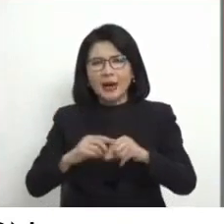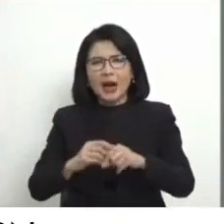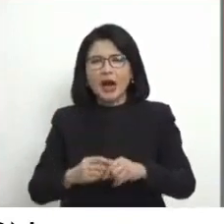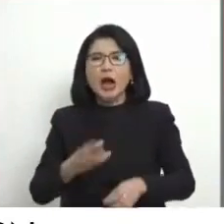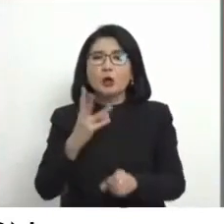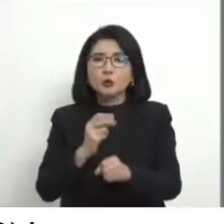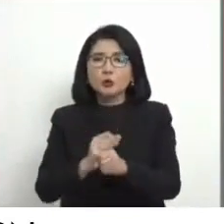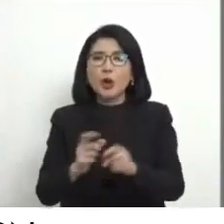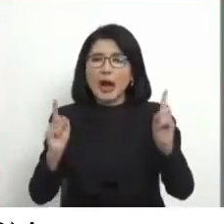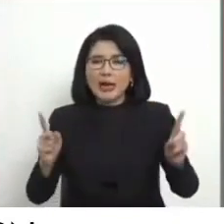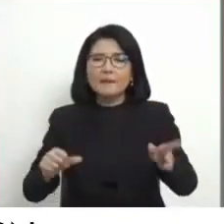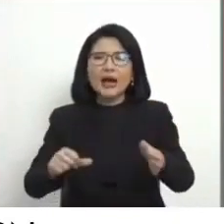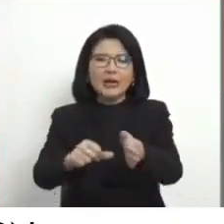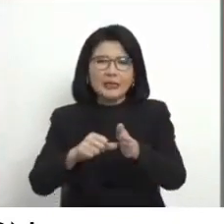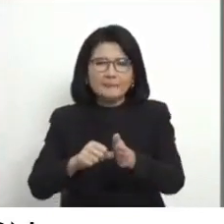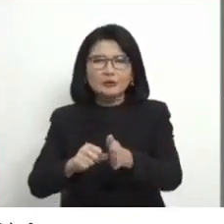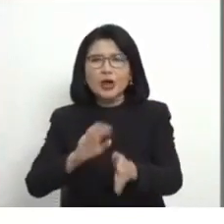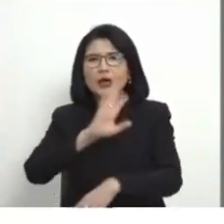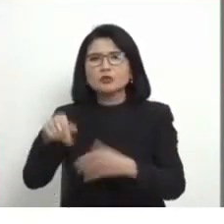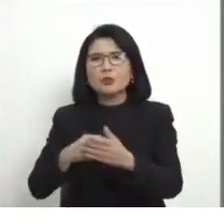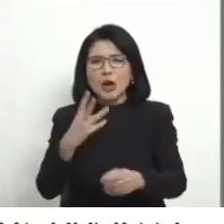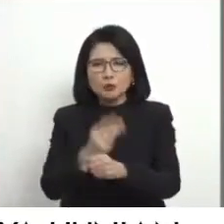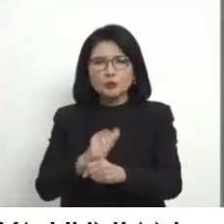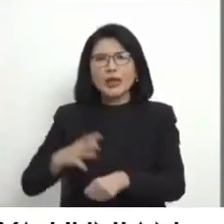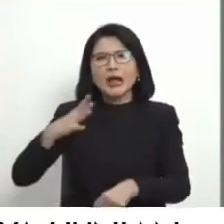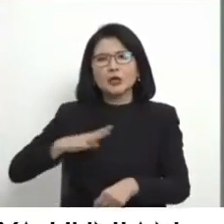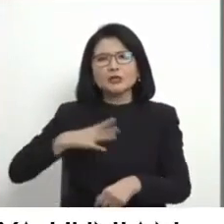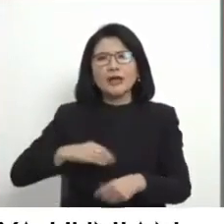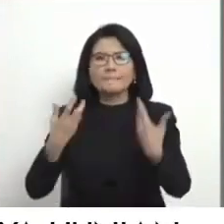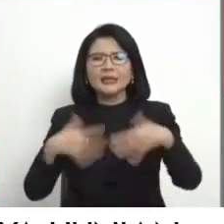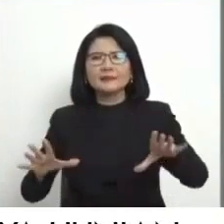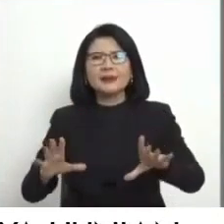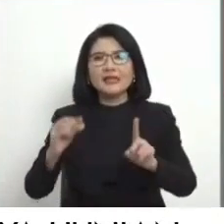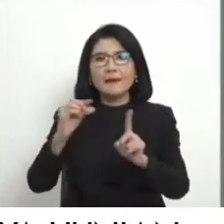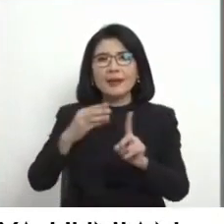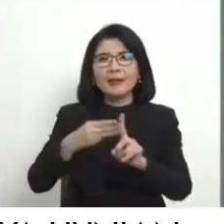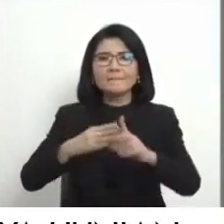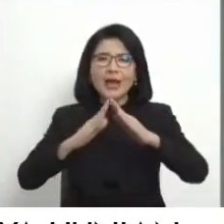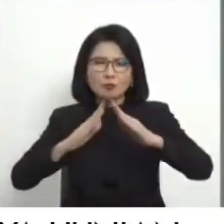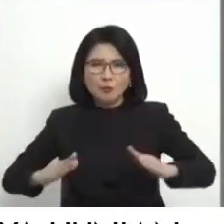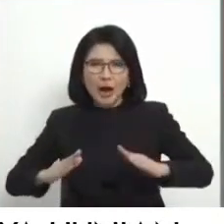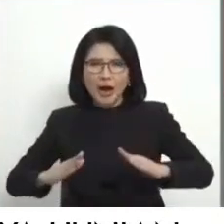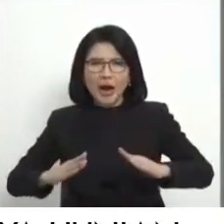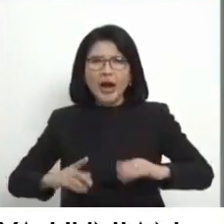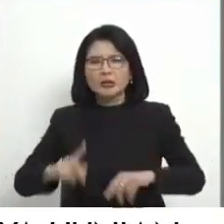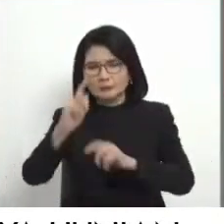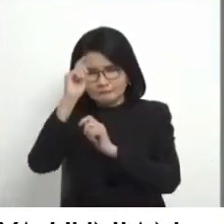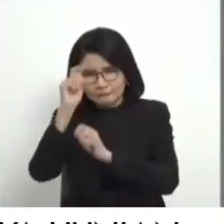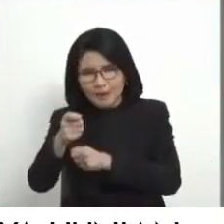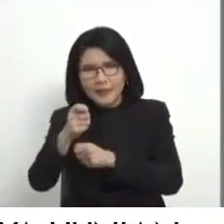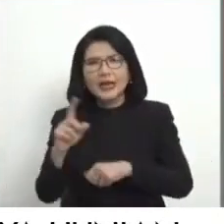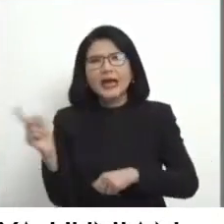beri bantuan semua guru dan dosen di Jakarta bebas PBB rumahnya sebagai apa sebagai penghargaan dari negara untuk